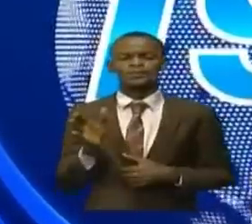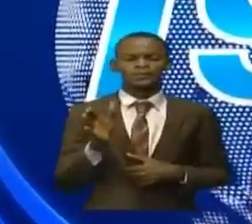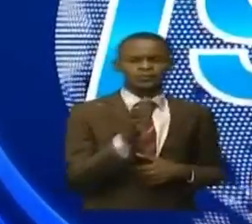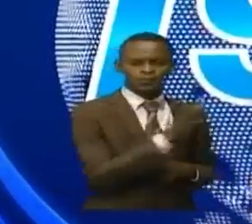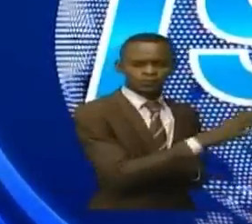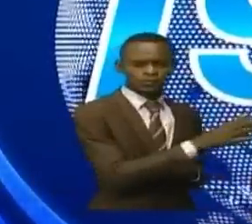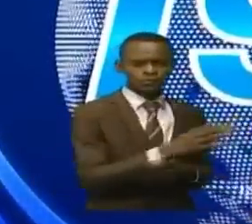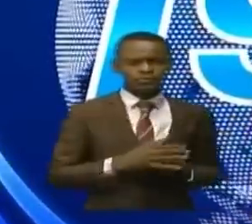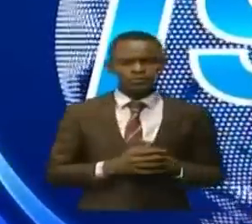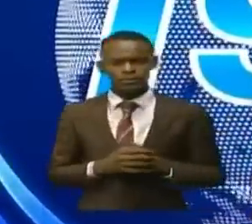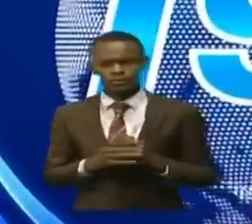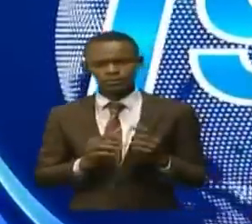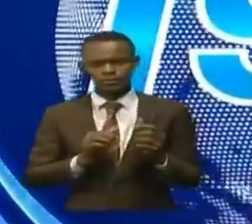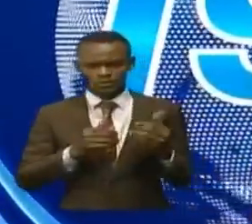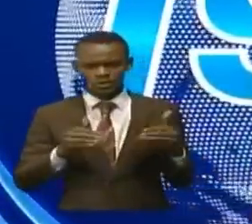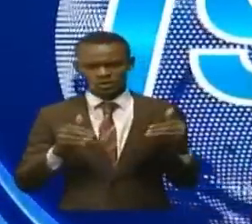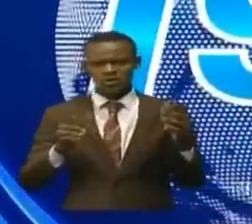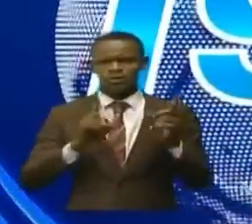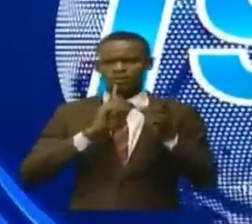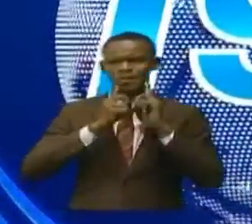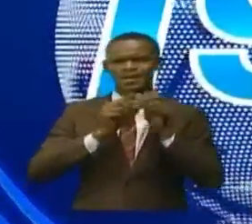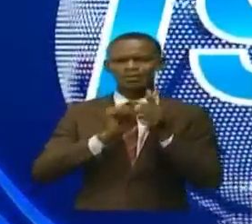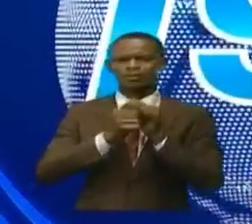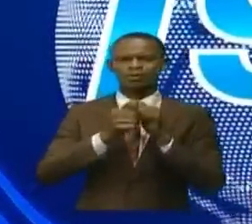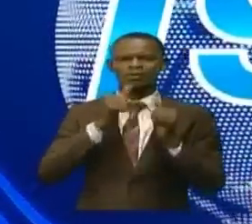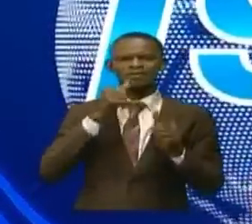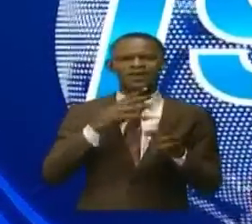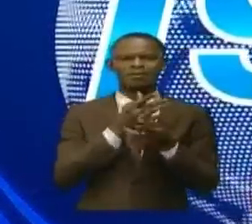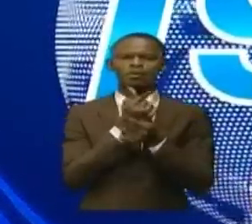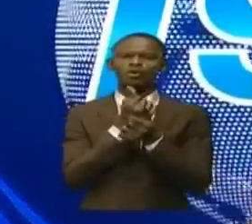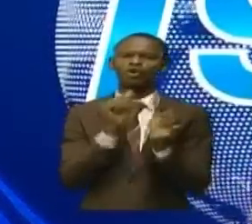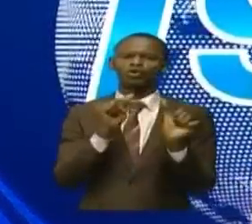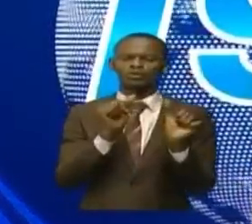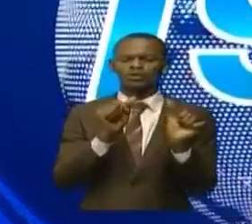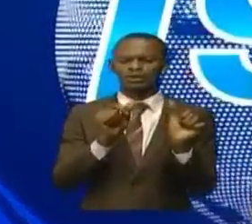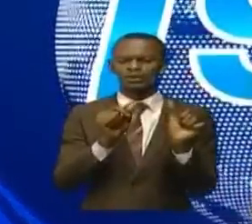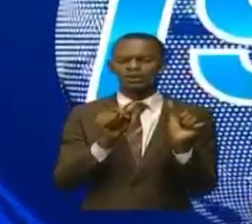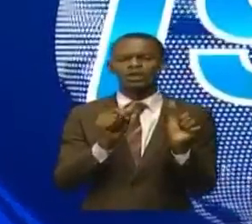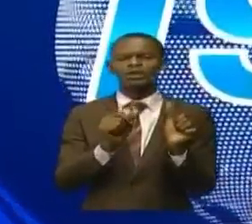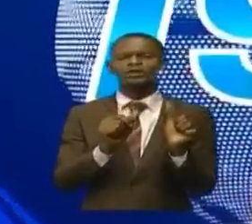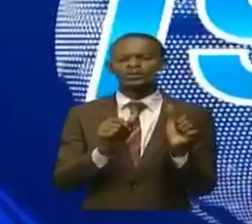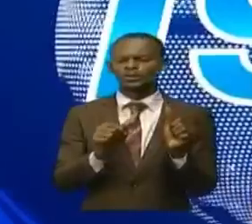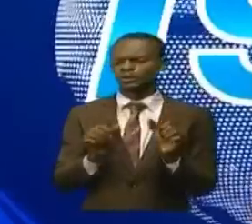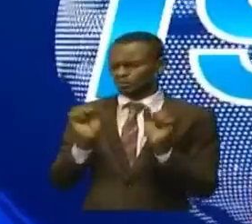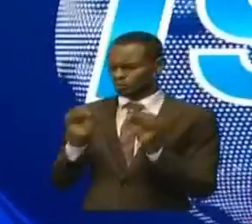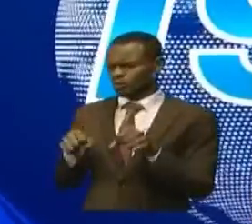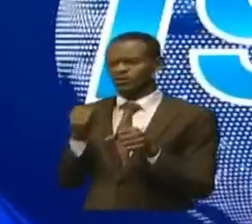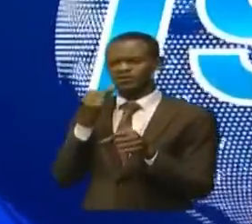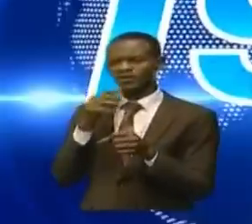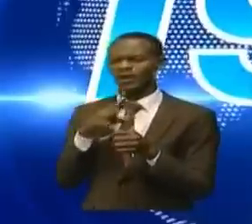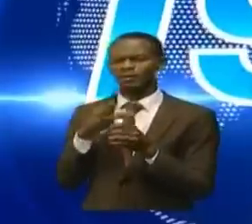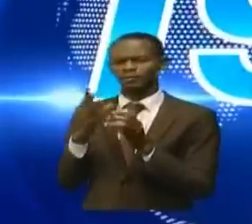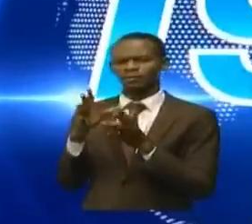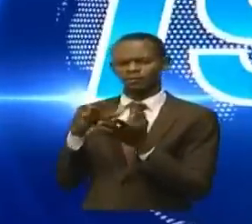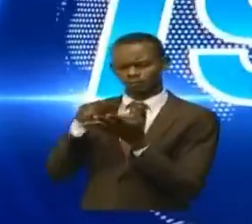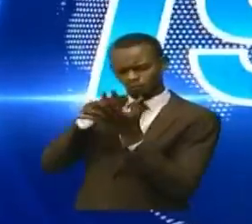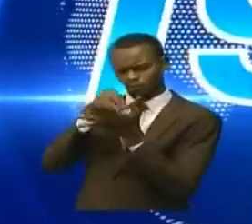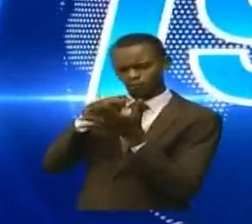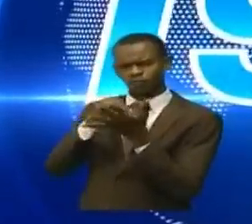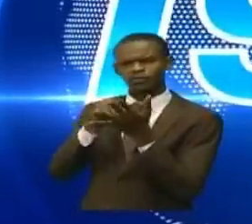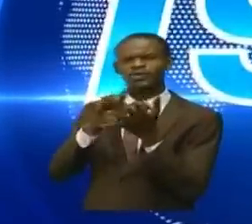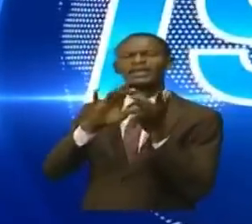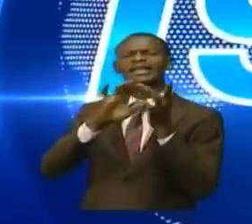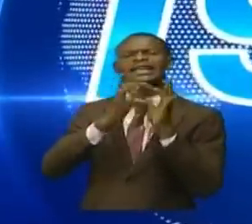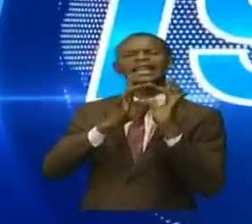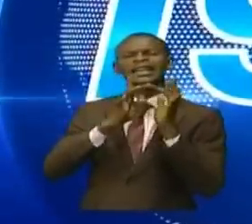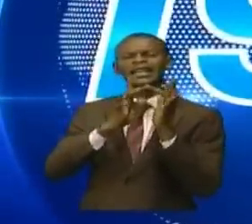ces chapitres, l'autonomisation et la numérisation, deux concepts qui peuvent changer la vie de la femme et la